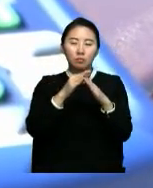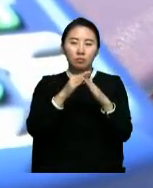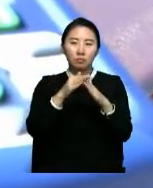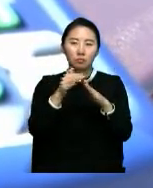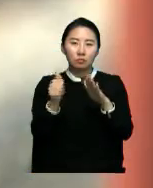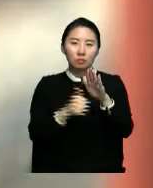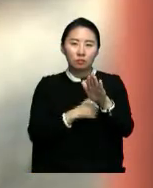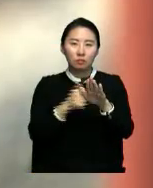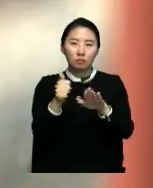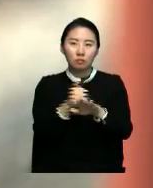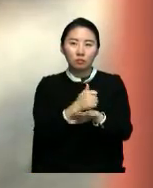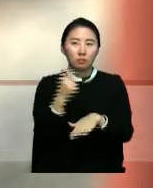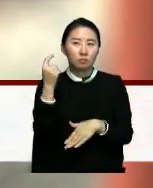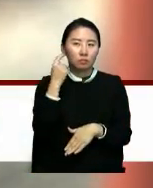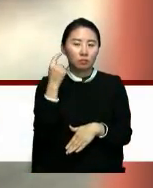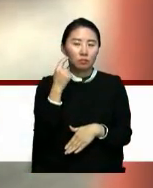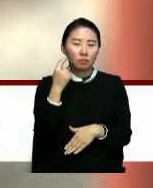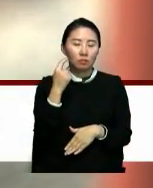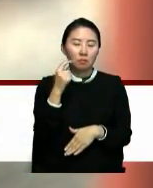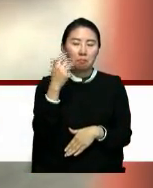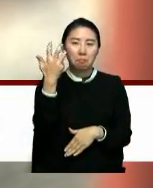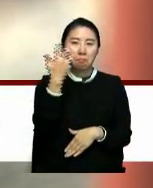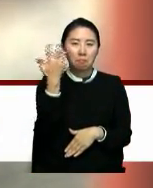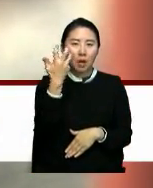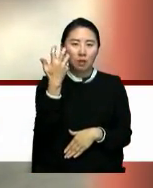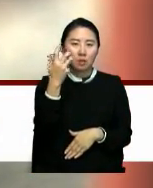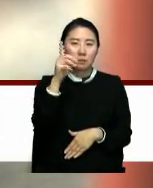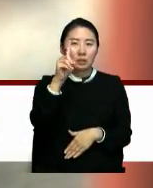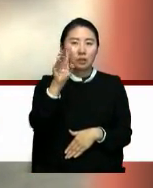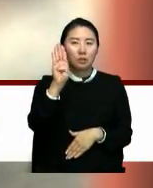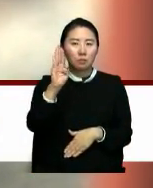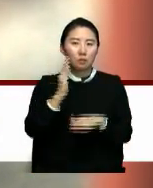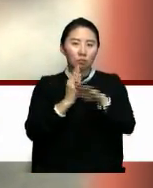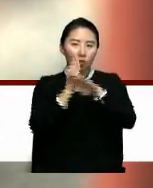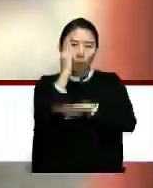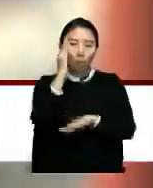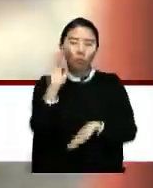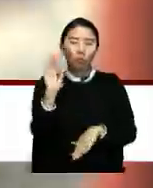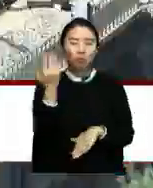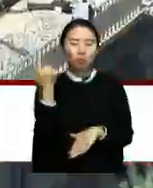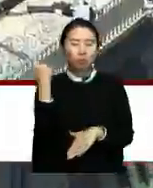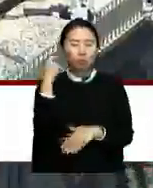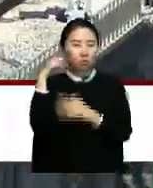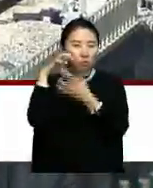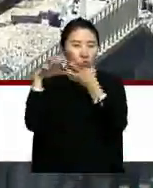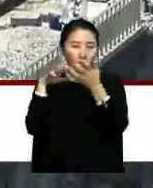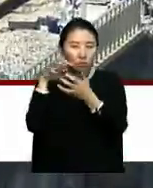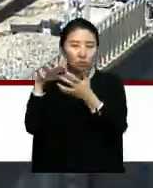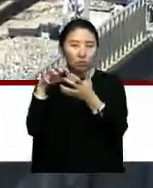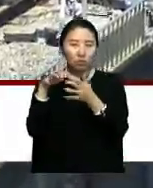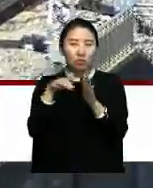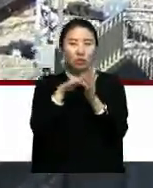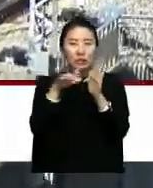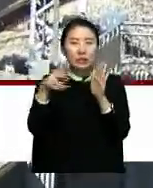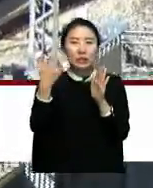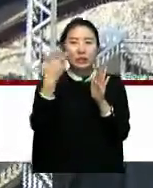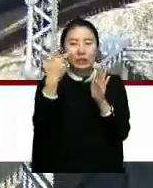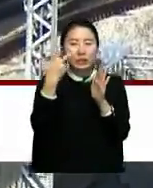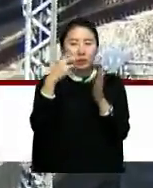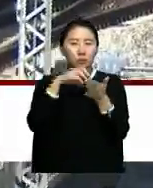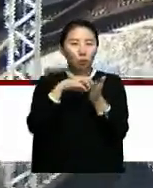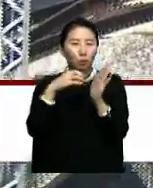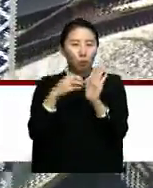전철이 지나갈 때 소음을 측정해보니 80데시벨을 훌쩍 넘깁니다. 철도소음 주간 기준치는